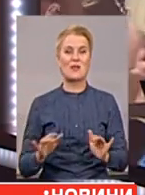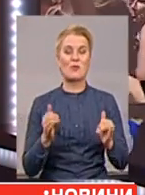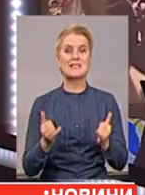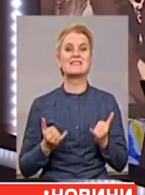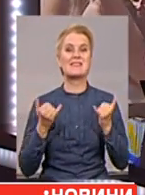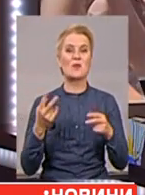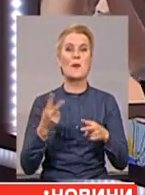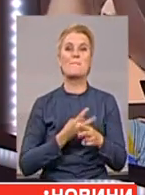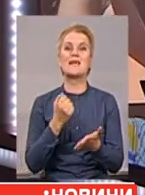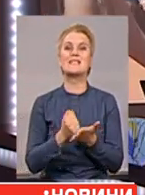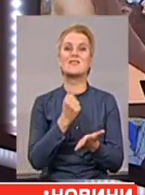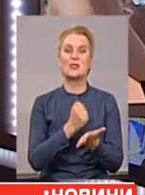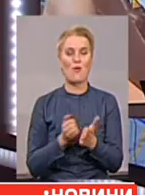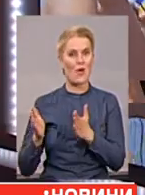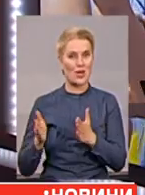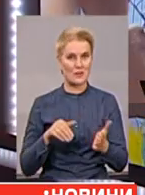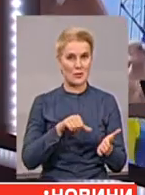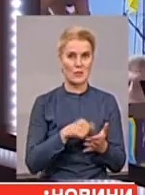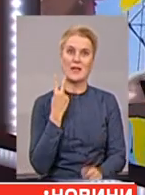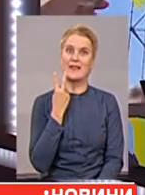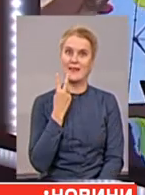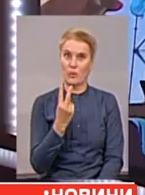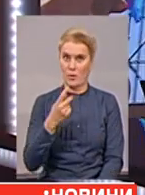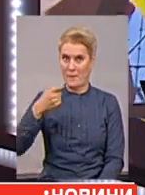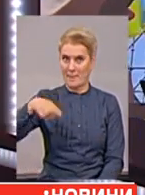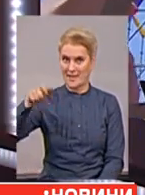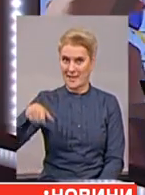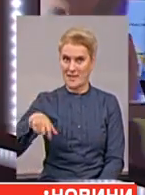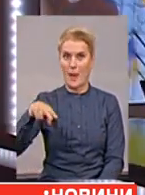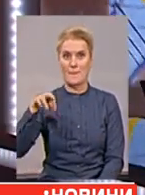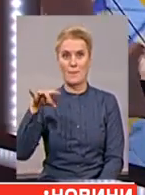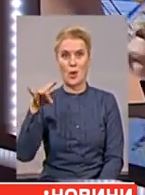нагоди безвізового режиму за участю двох президентів – Петра Порошенка та Андрея Кіски.